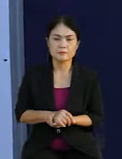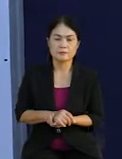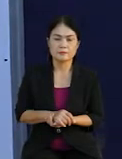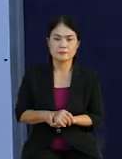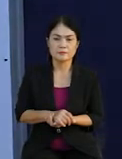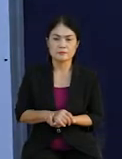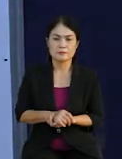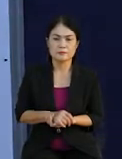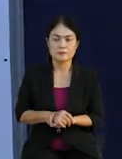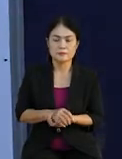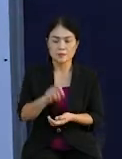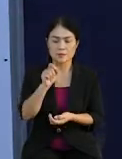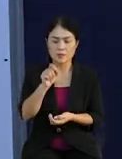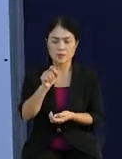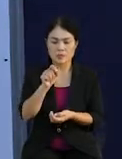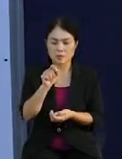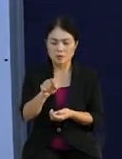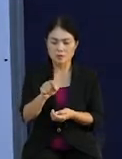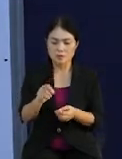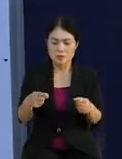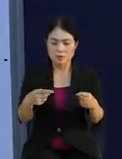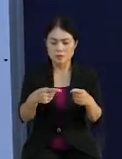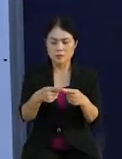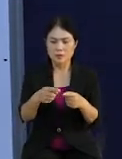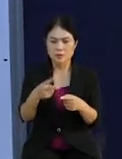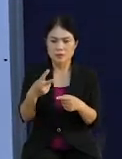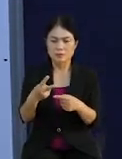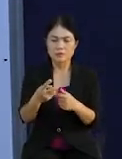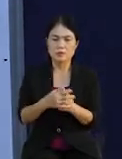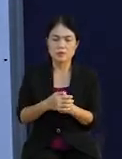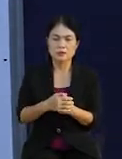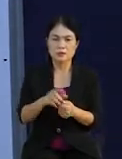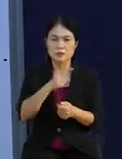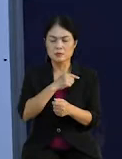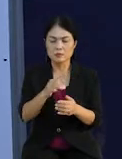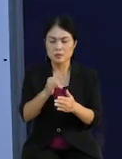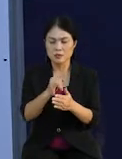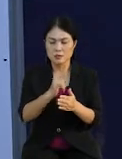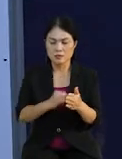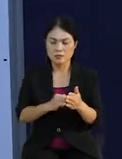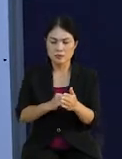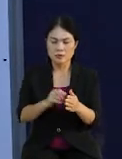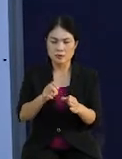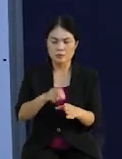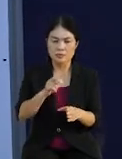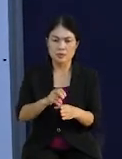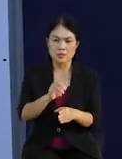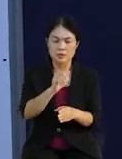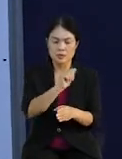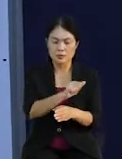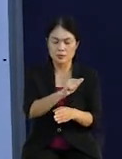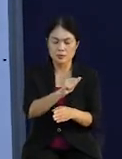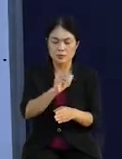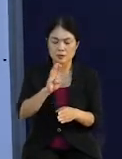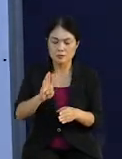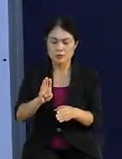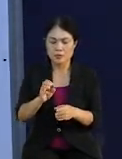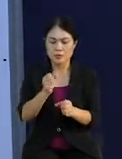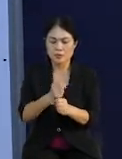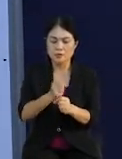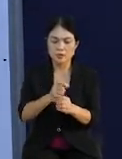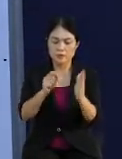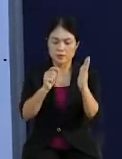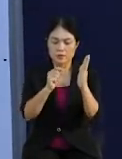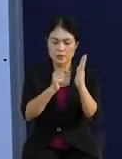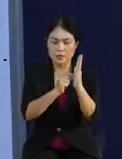này chúng ta có sọp này nụ tiền phí rồi này dân cụ tranh phí do A nâng bí thua chía chật